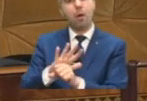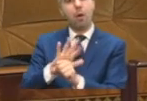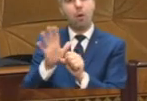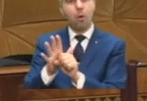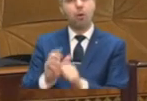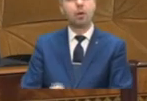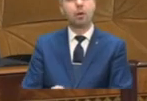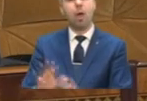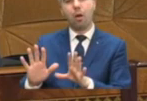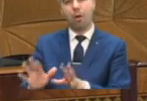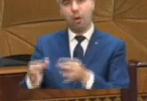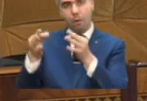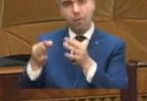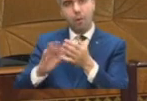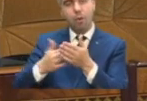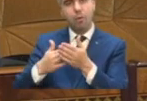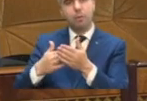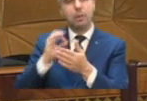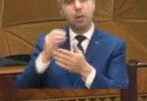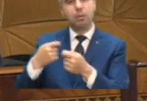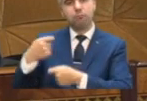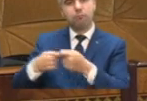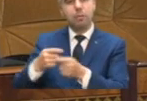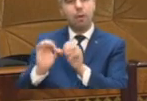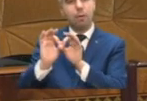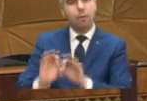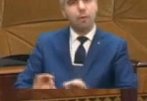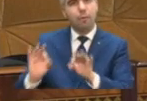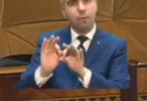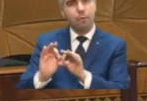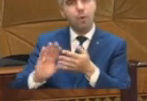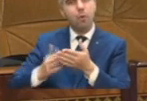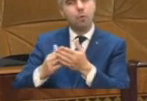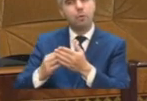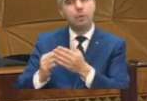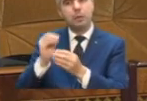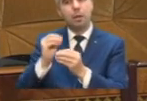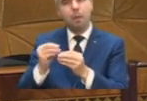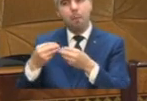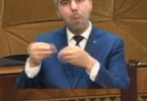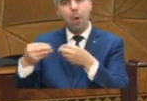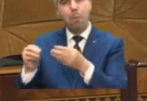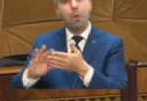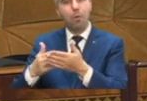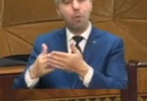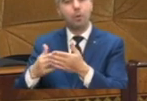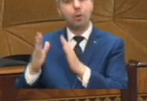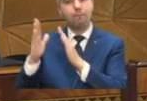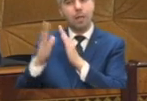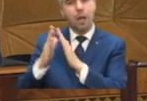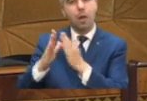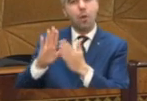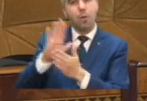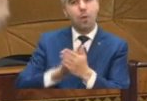تتجلى في تراجع دوره في تنشيط الدورة الاقتصادية وانخفاض مؤشر الأسعار والمبيعات وأثر ذلك سلبا